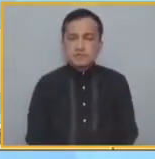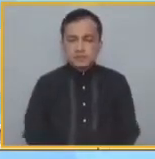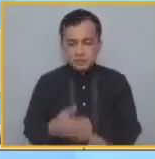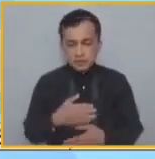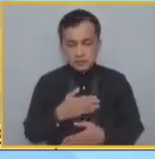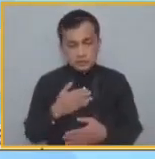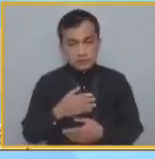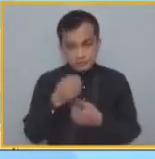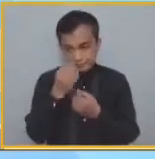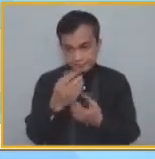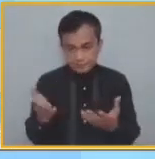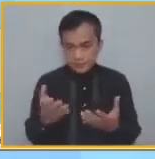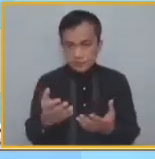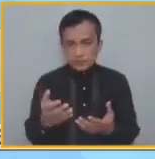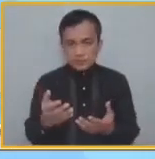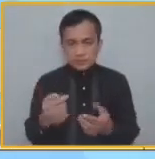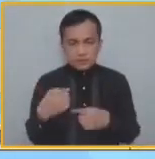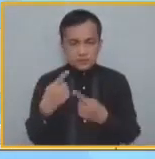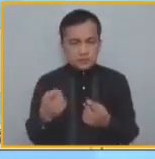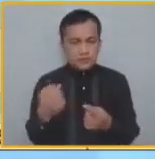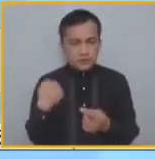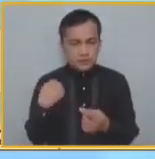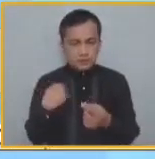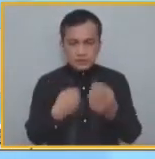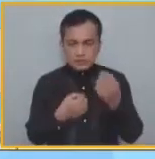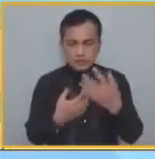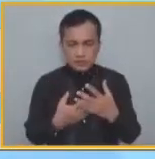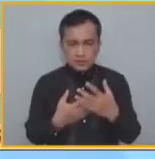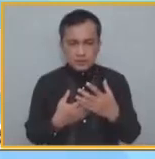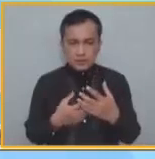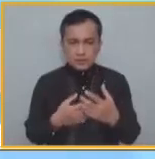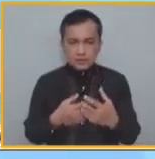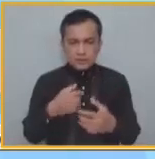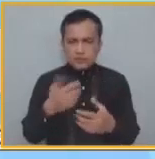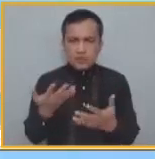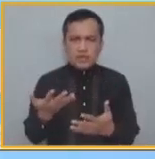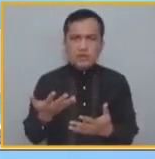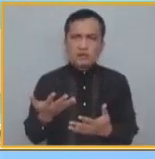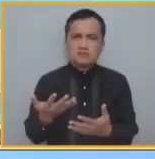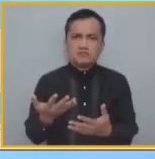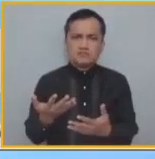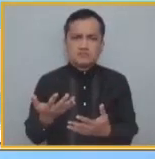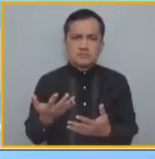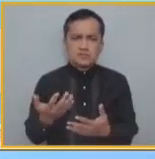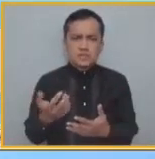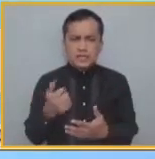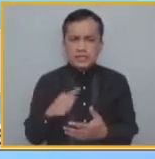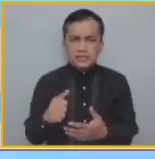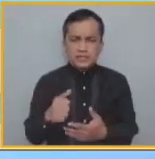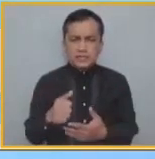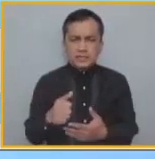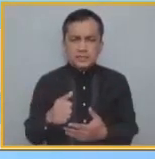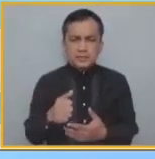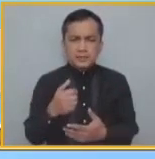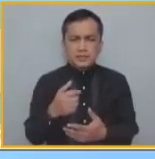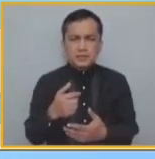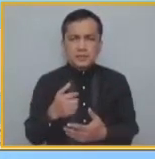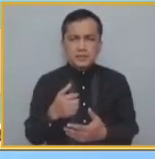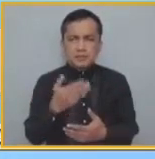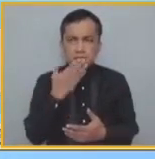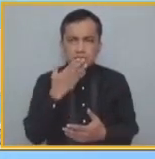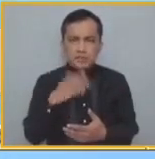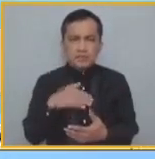we have not been informed or not aware of any unpleasant or untoward incidents involving